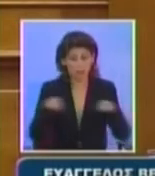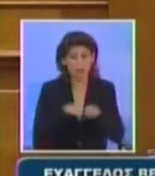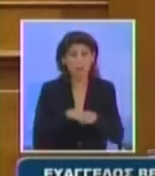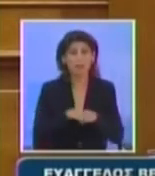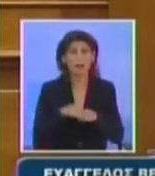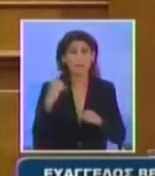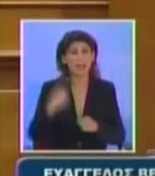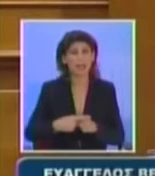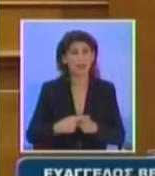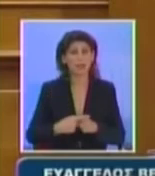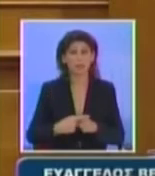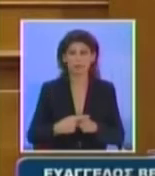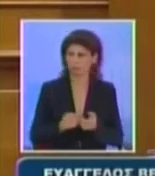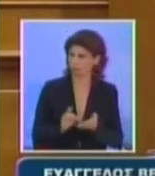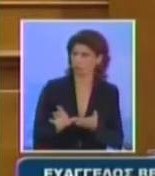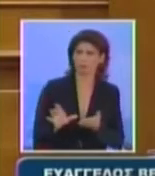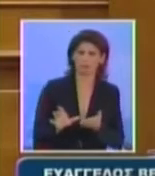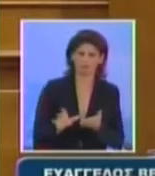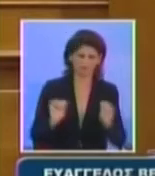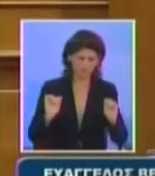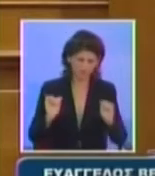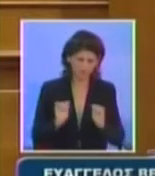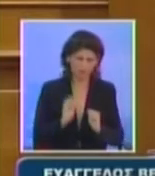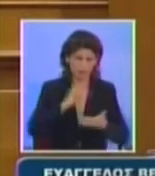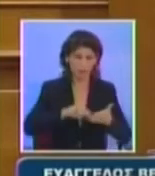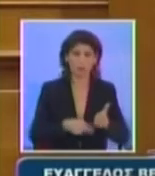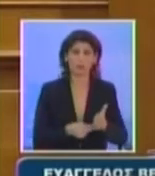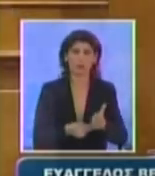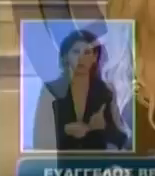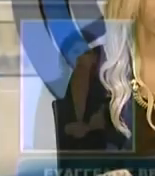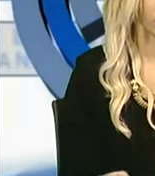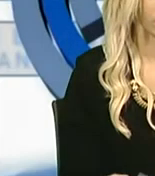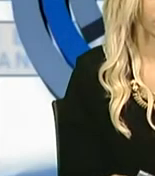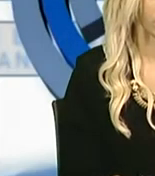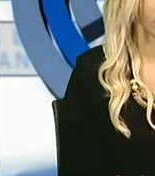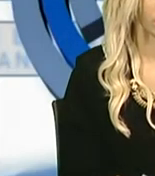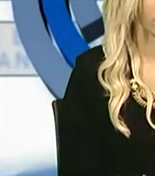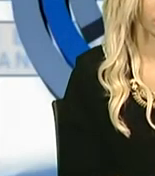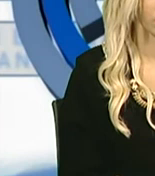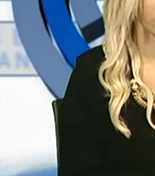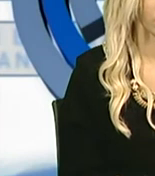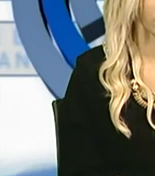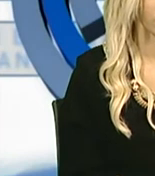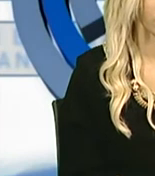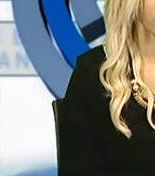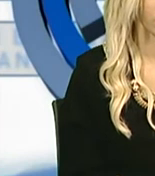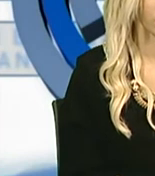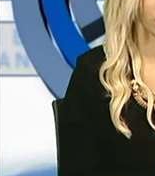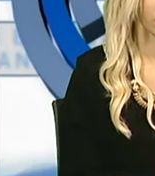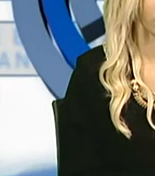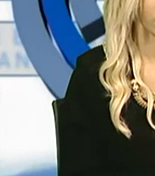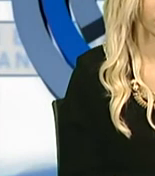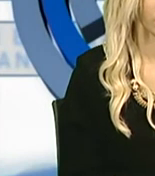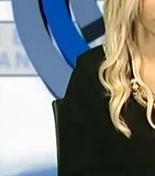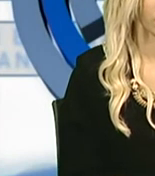Μια Ελλάδα που έχει φύγει από την μέγενη του μνημονίου, από την ταπείνωση του δανειζομένου. Ακούσαμε ένα απόσπασμα από